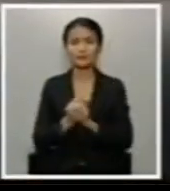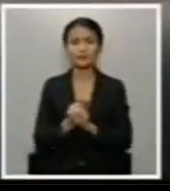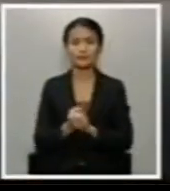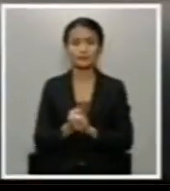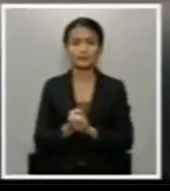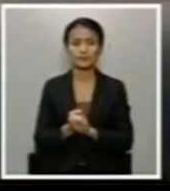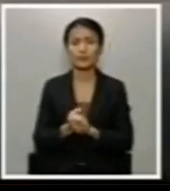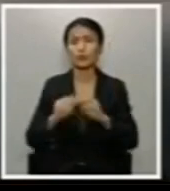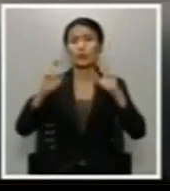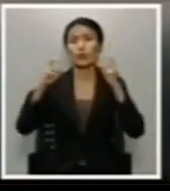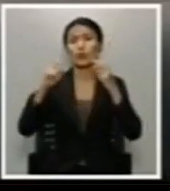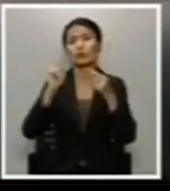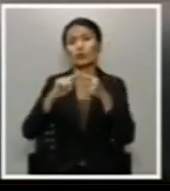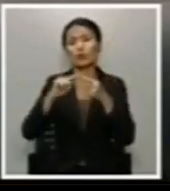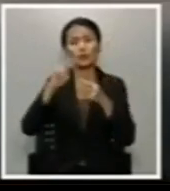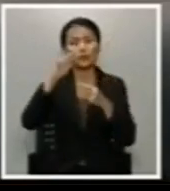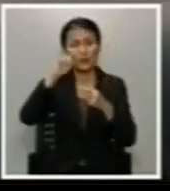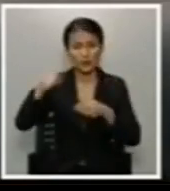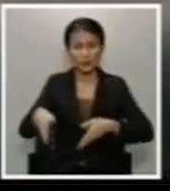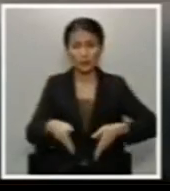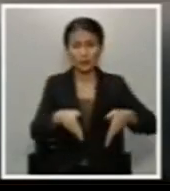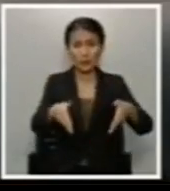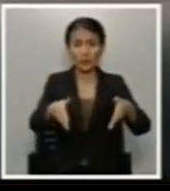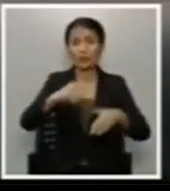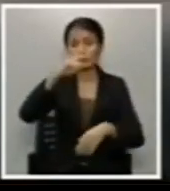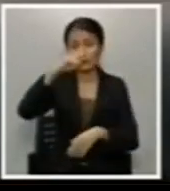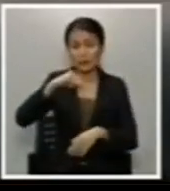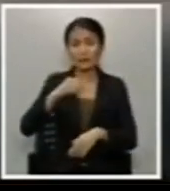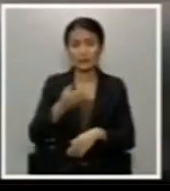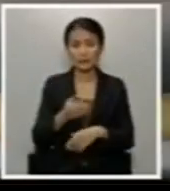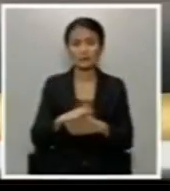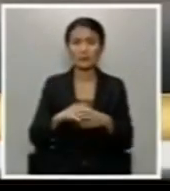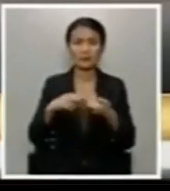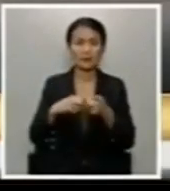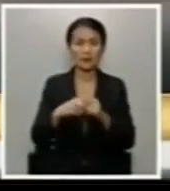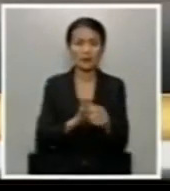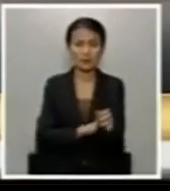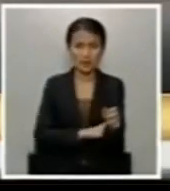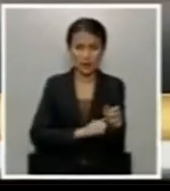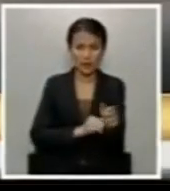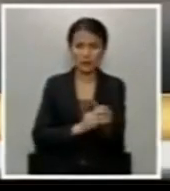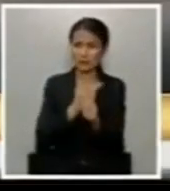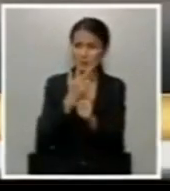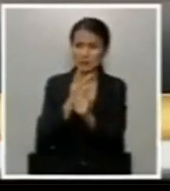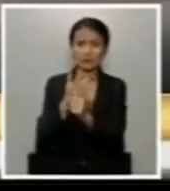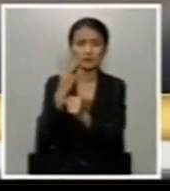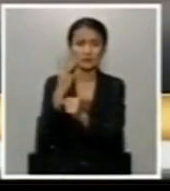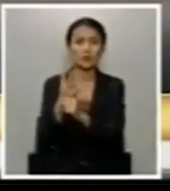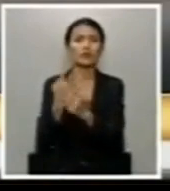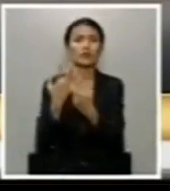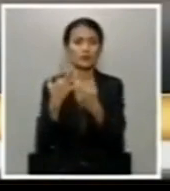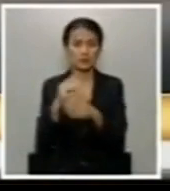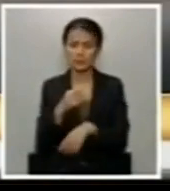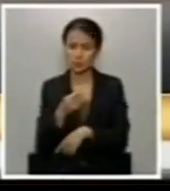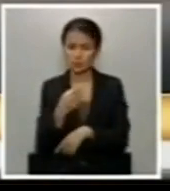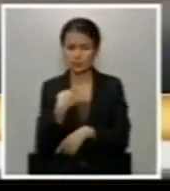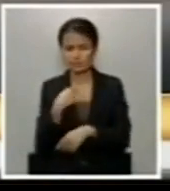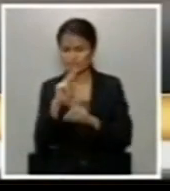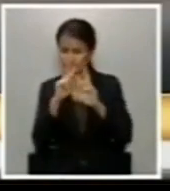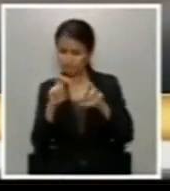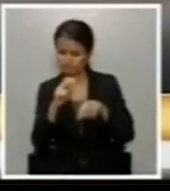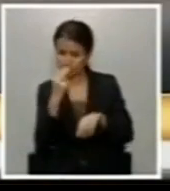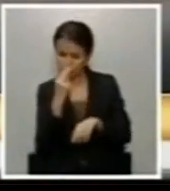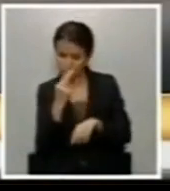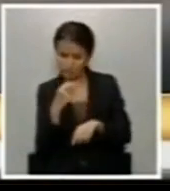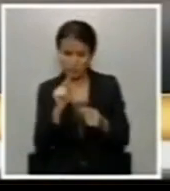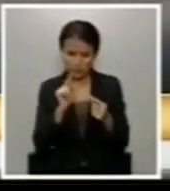องไทยเนี่ยเป็นปัญหาที่ดูกันมา 3-4 ปีแล้วดิฉันศึกษาจริงจังมากในเรื่องนี้ทั้งประเด็นทั้งข้อดีและข้อ